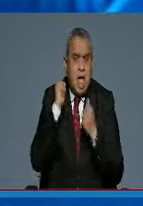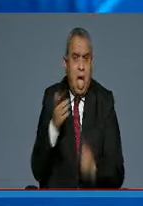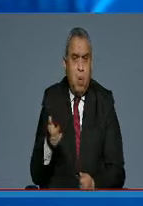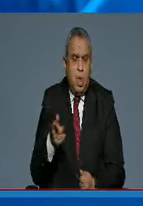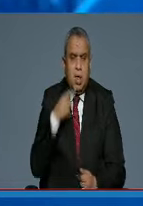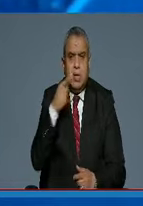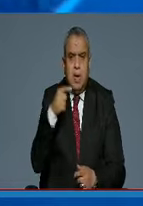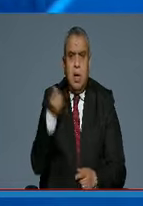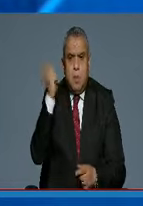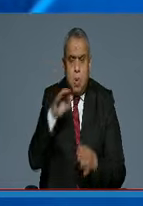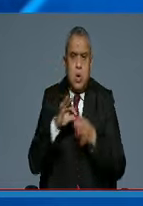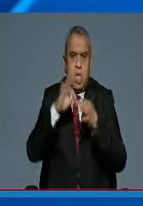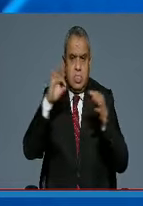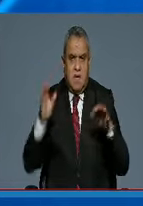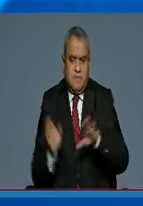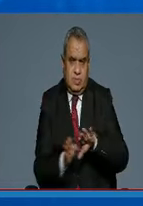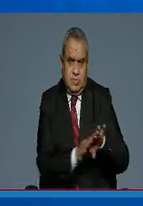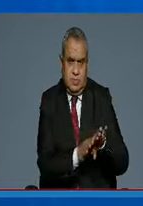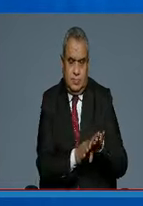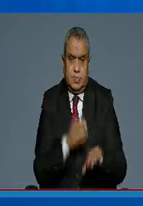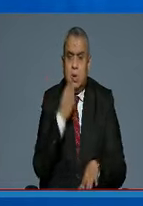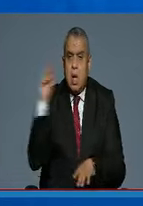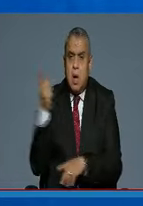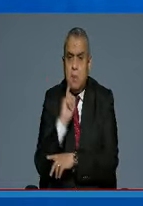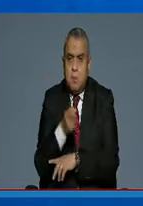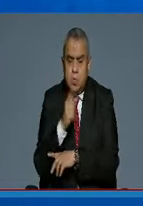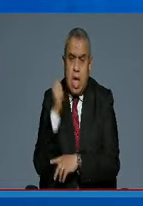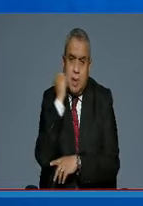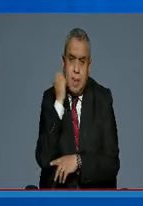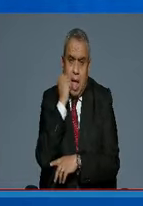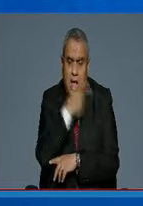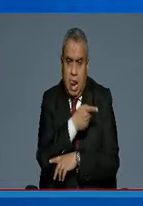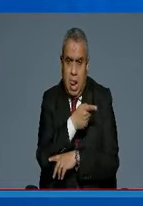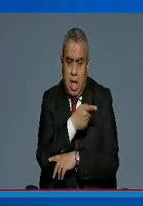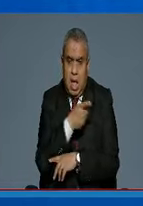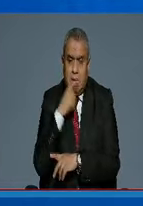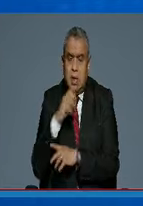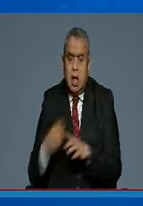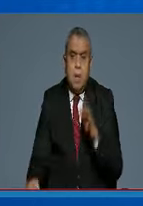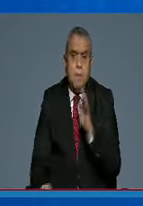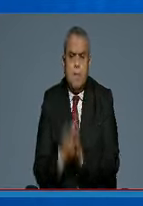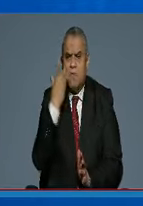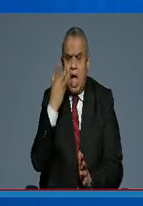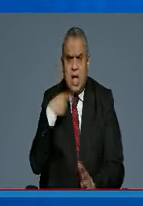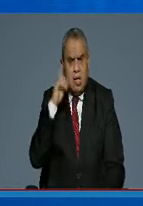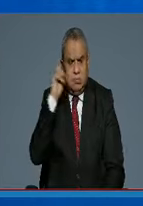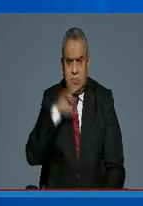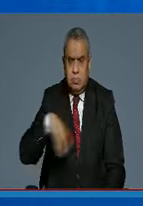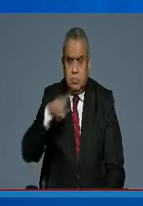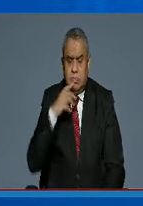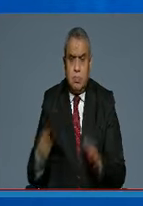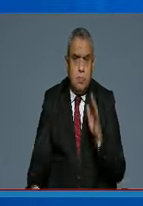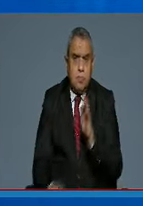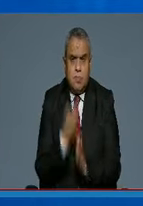هنتكلم عنها بكره النهارده مارس كولر بدا المباراه بمفاجاه كبيره مفاجاه